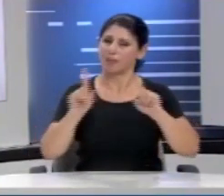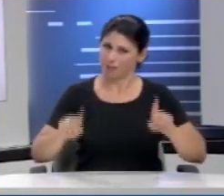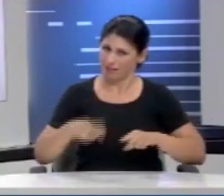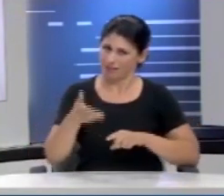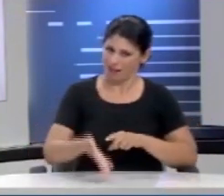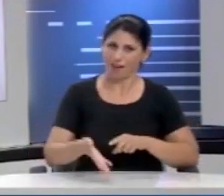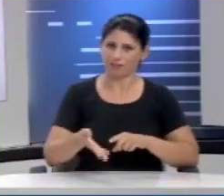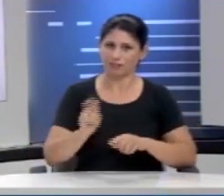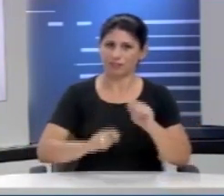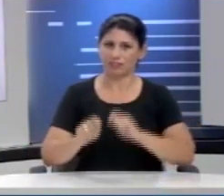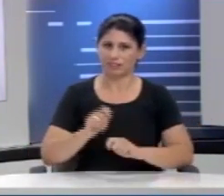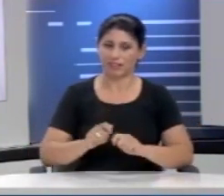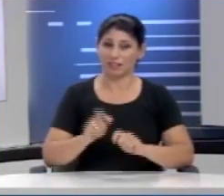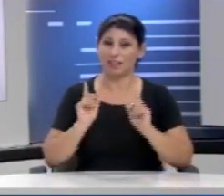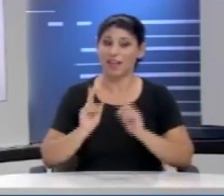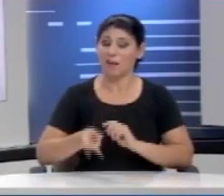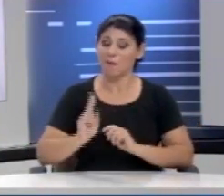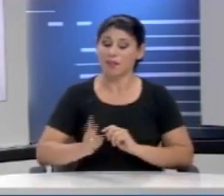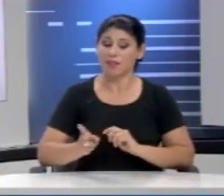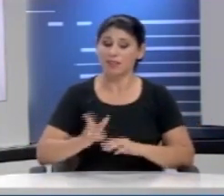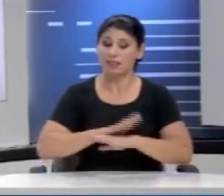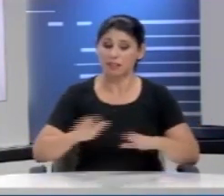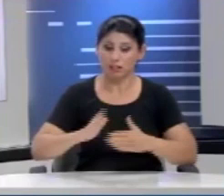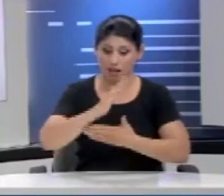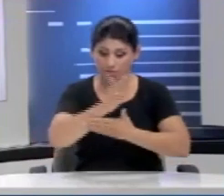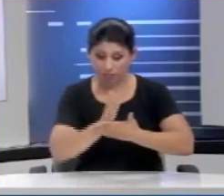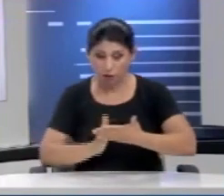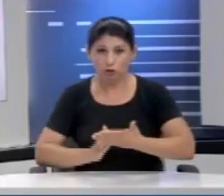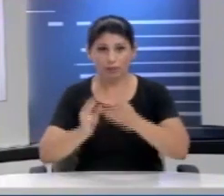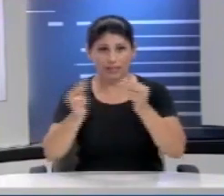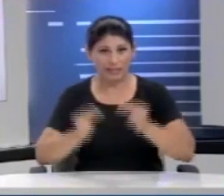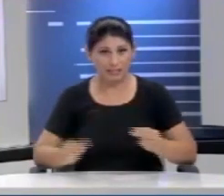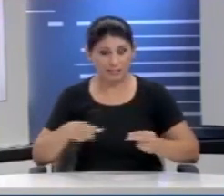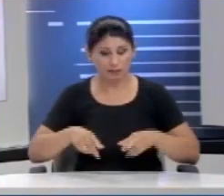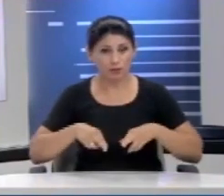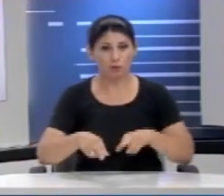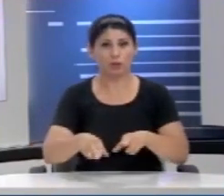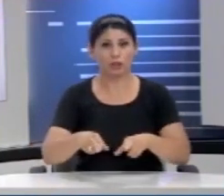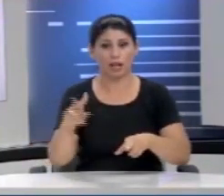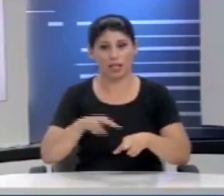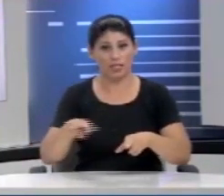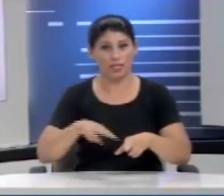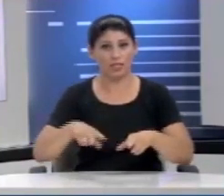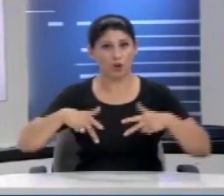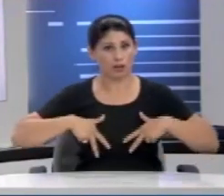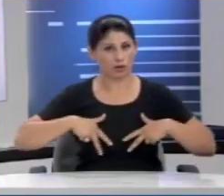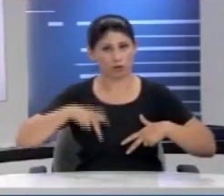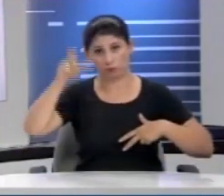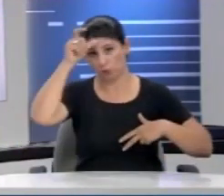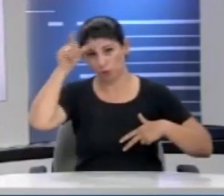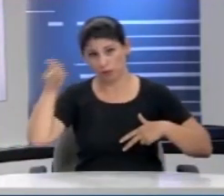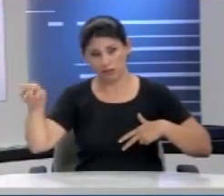δημιουργήθηκαν και επικίνδυνα τετελεσμένα για διχοτομική λύση σε αυτή την πορεία δύο κρατών. Η